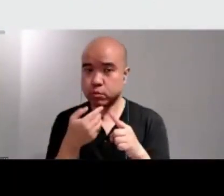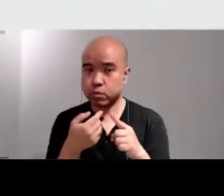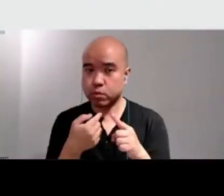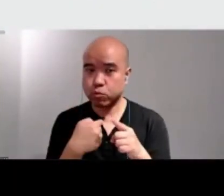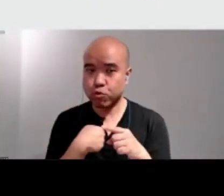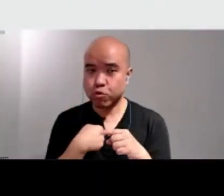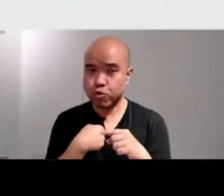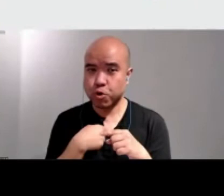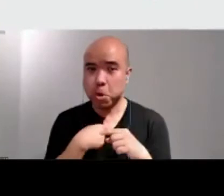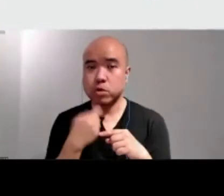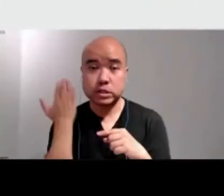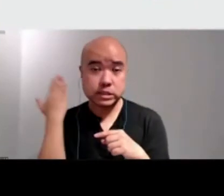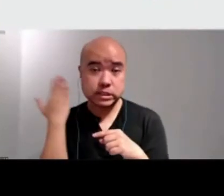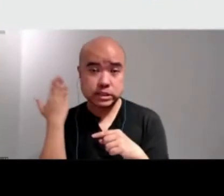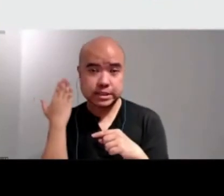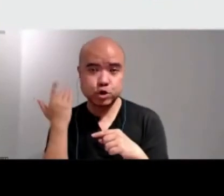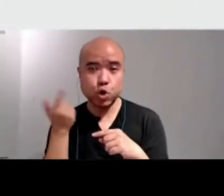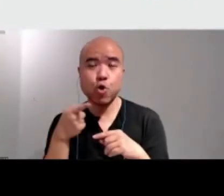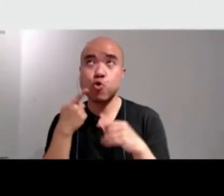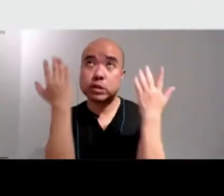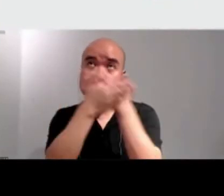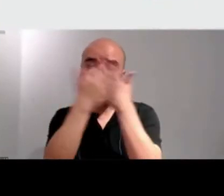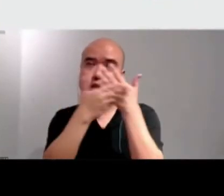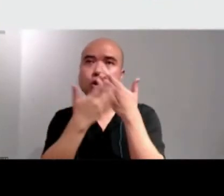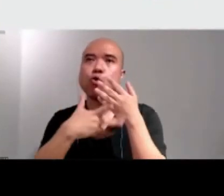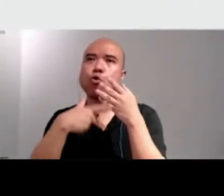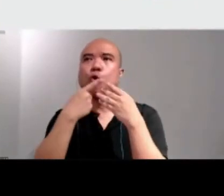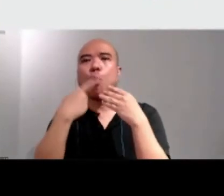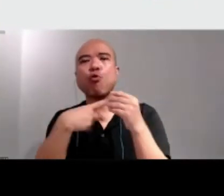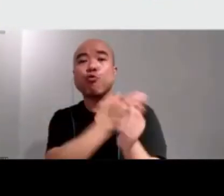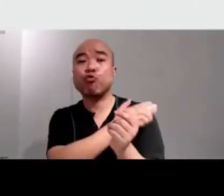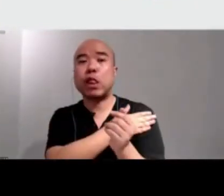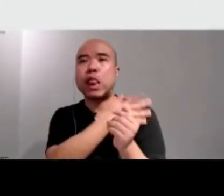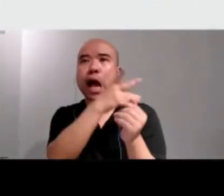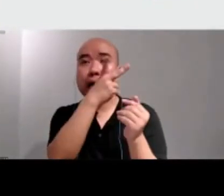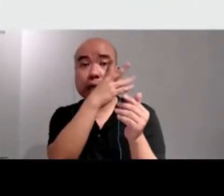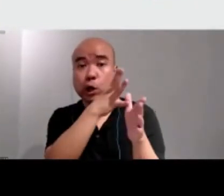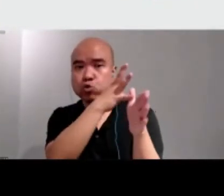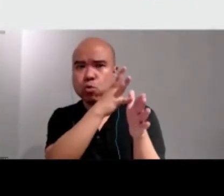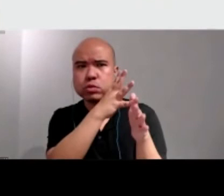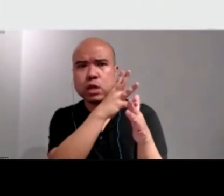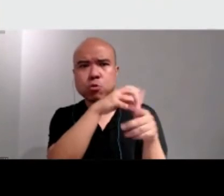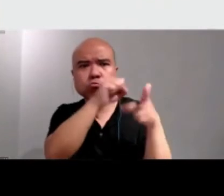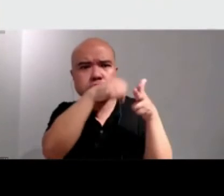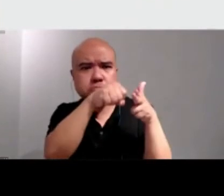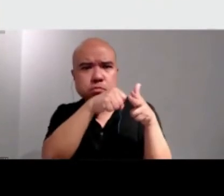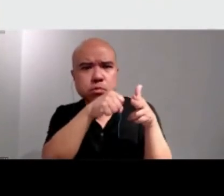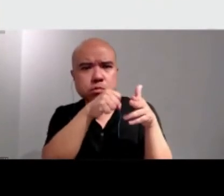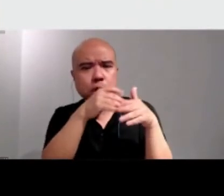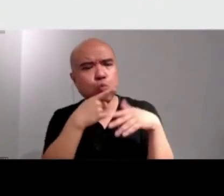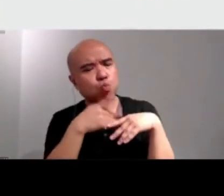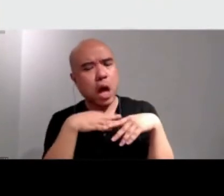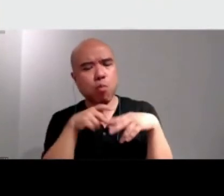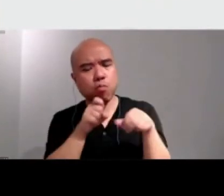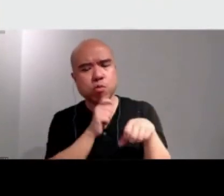開始先做旅遊節目，那我很多時候我會覺得去完一個地方，好像每次買完或者消費少